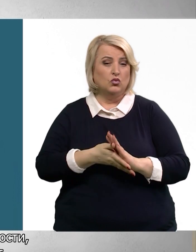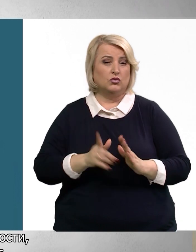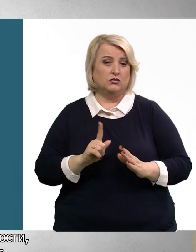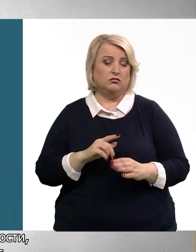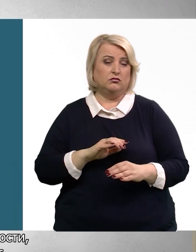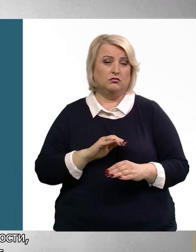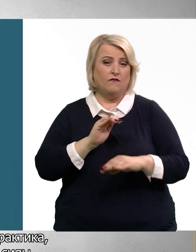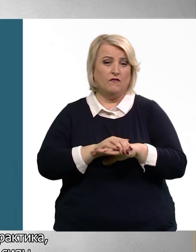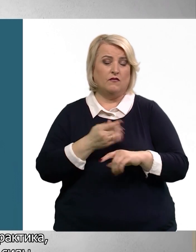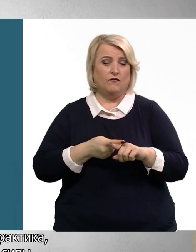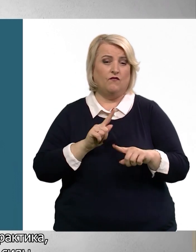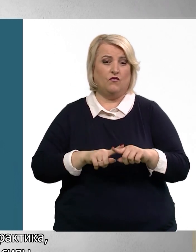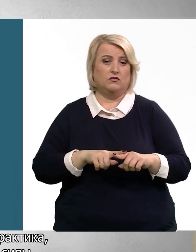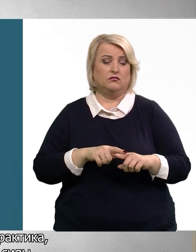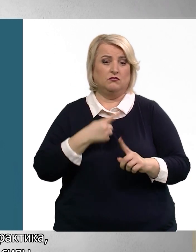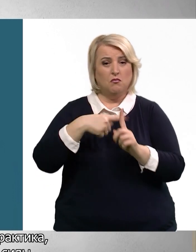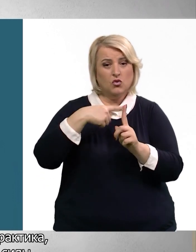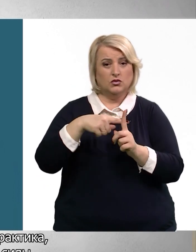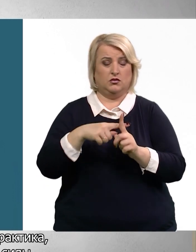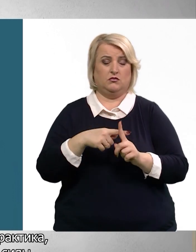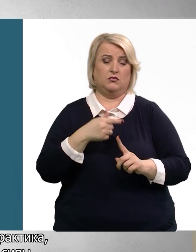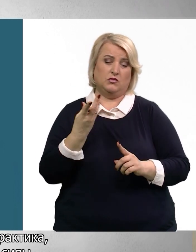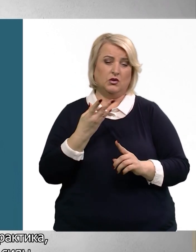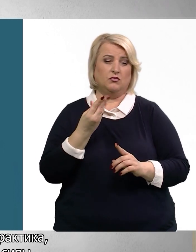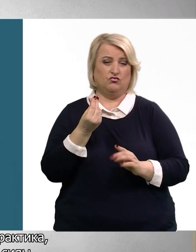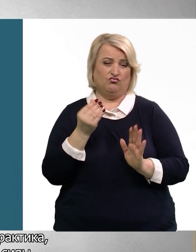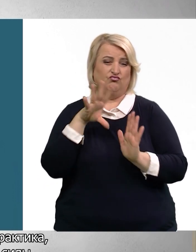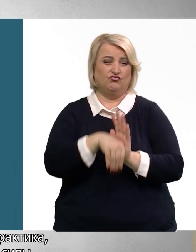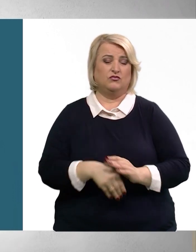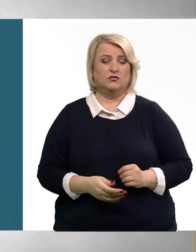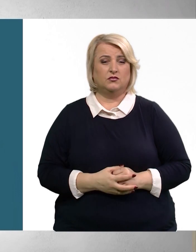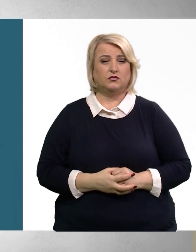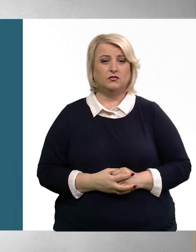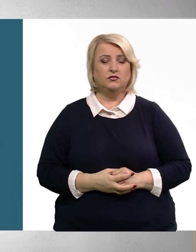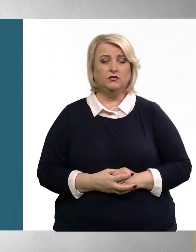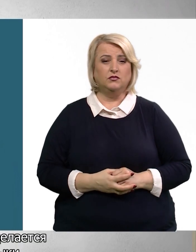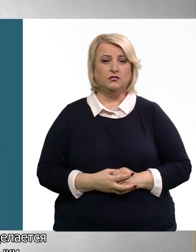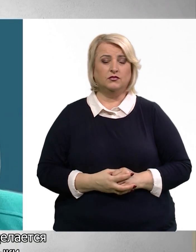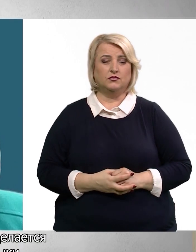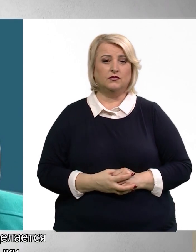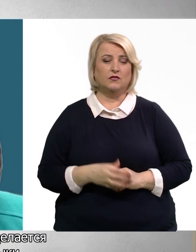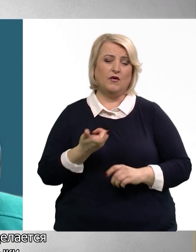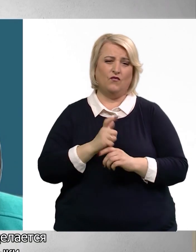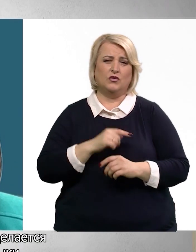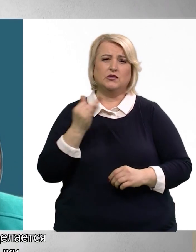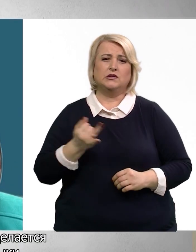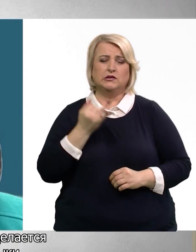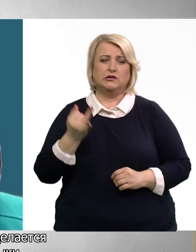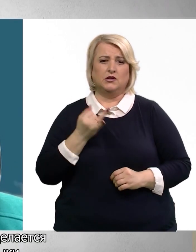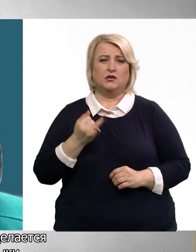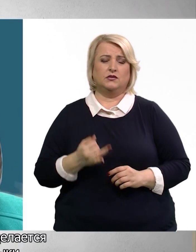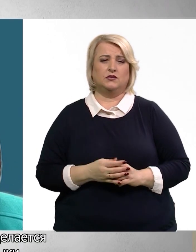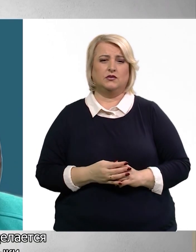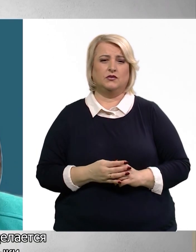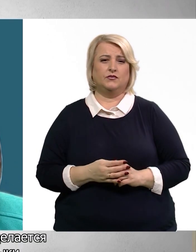și-ar da seama că de fapt este o chestie foarte pozitivă pe care trebuie să investim. E foarte interesant că miza e pe